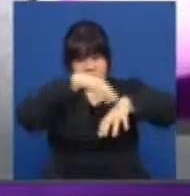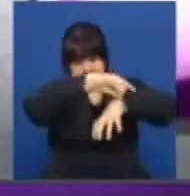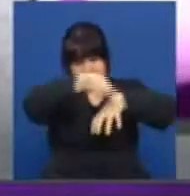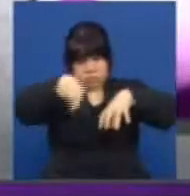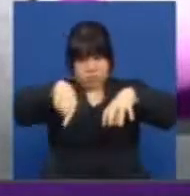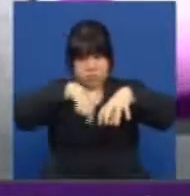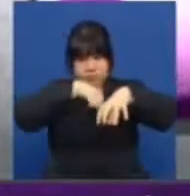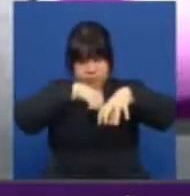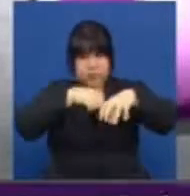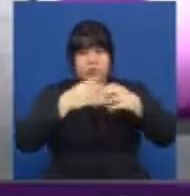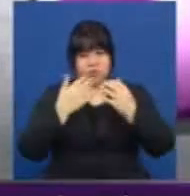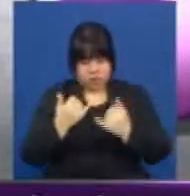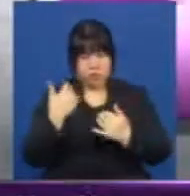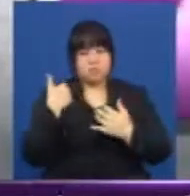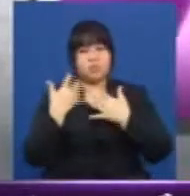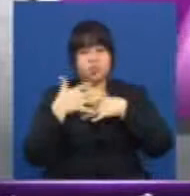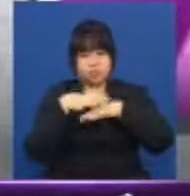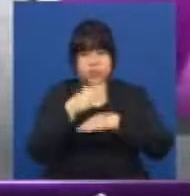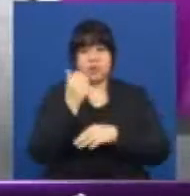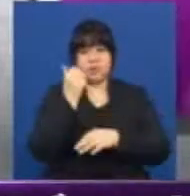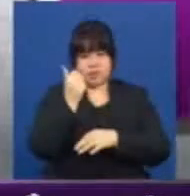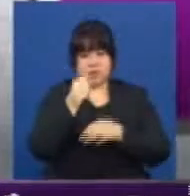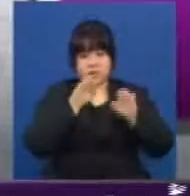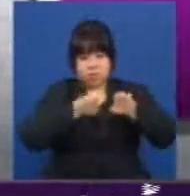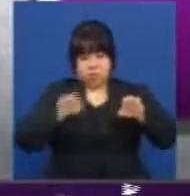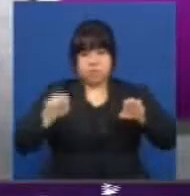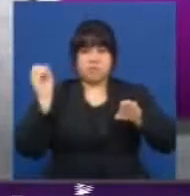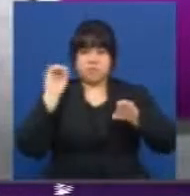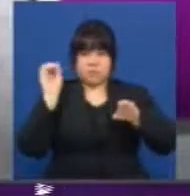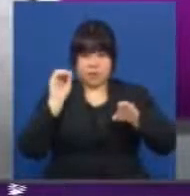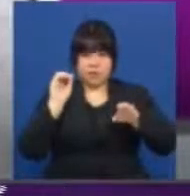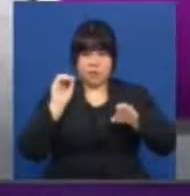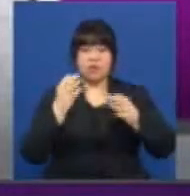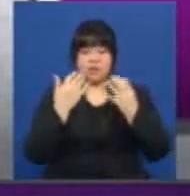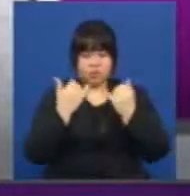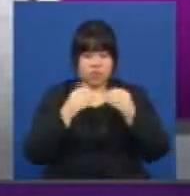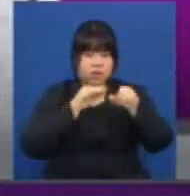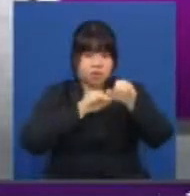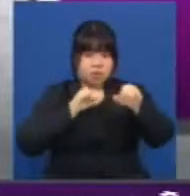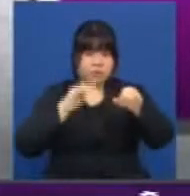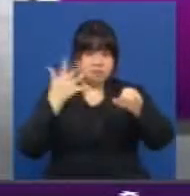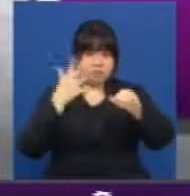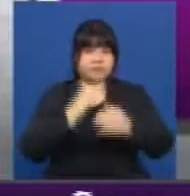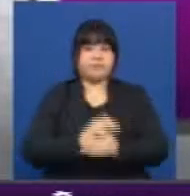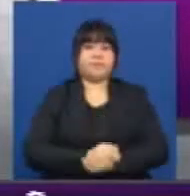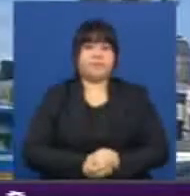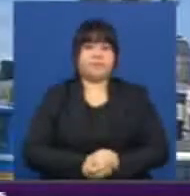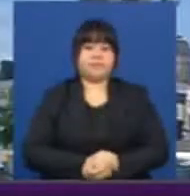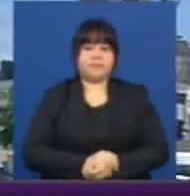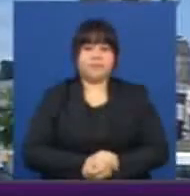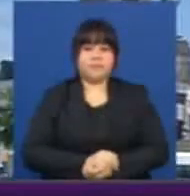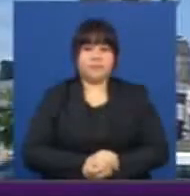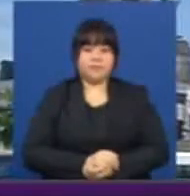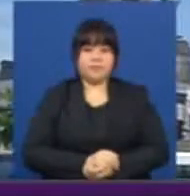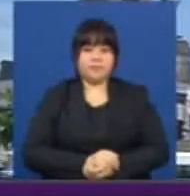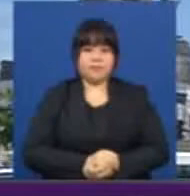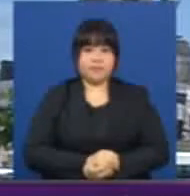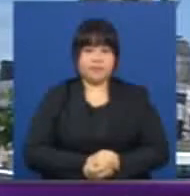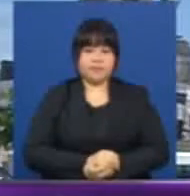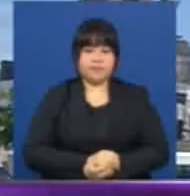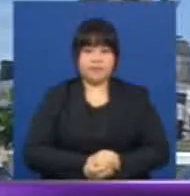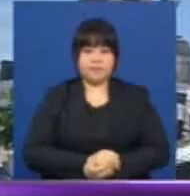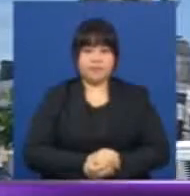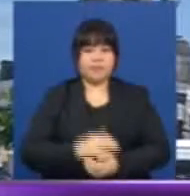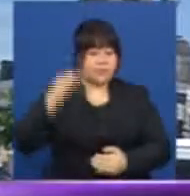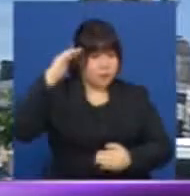ตู้โดยสารสาธารณะให้ความร่วมมือไม่นำรถมาจอดค่ะทำให้การจราจรคล่องตัวขึ้นมีพลตำรวจโทเรื่องสาร